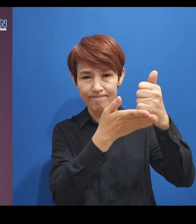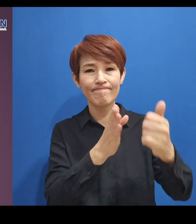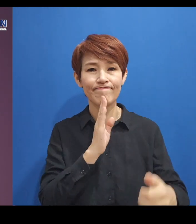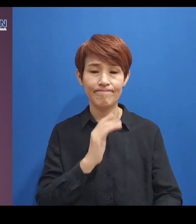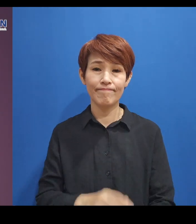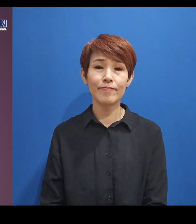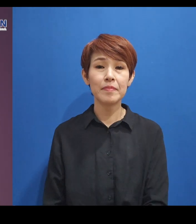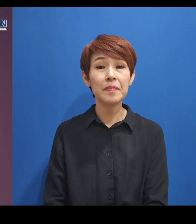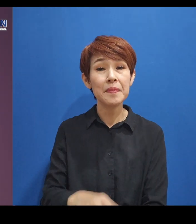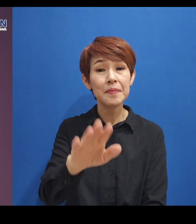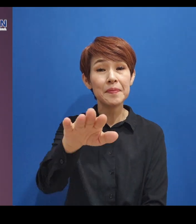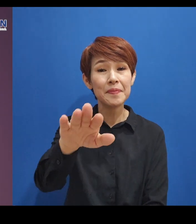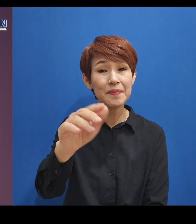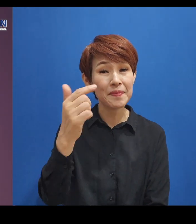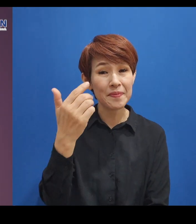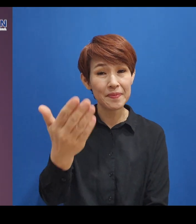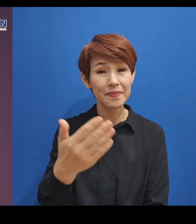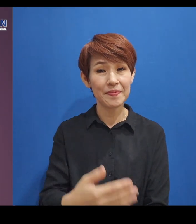여쭙겠습니다.